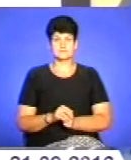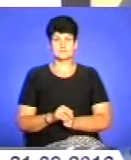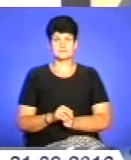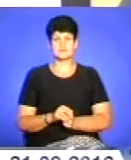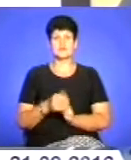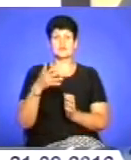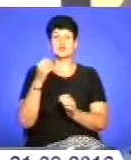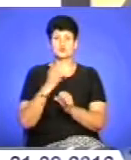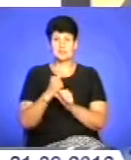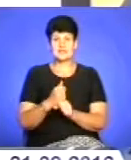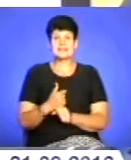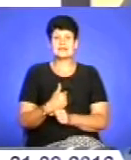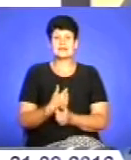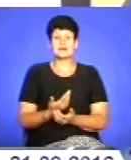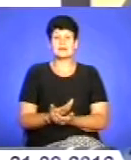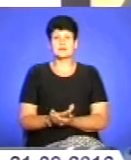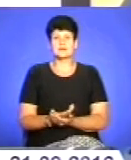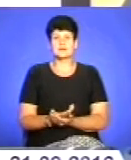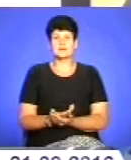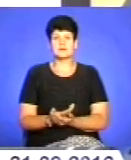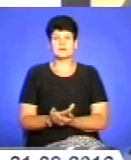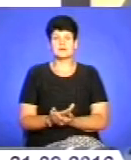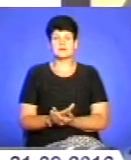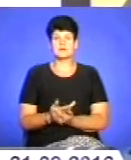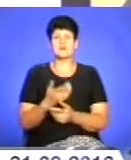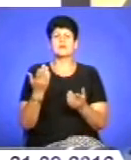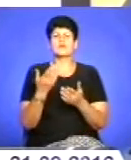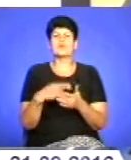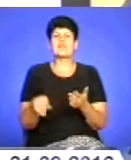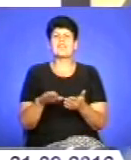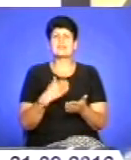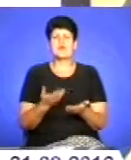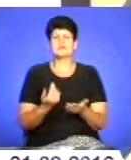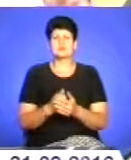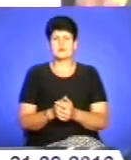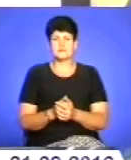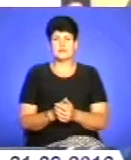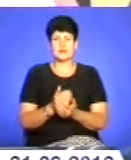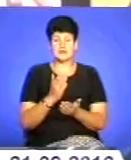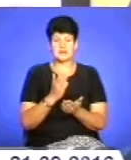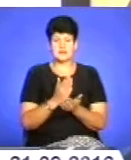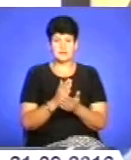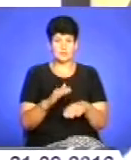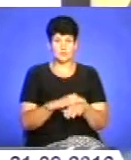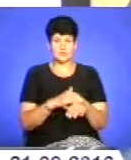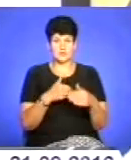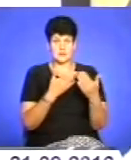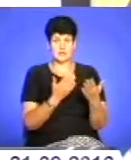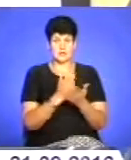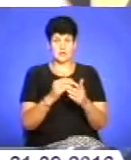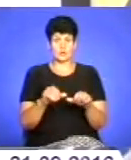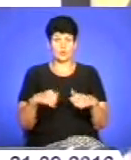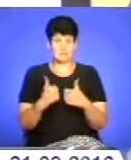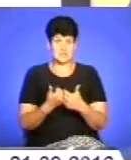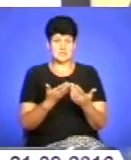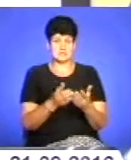А зробили з мене, чуть ли не знати, якого ліквідатора. Є, є депутатський корпус, будь ласка, є комісії профільні,